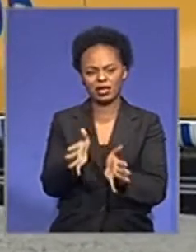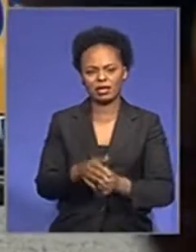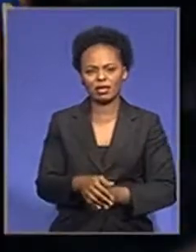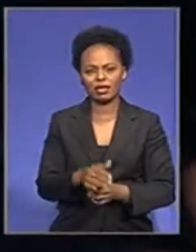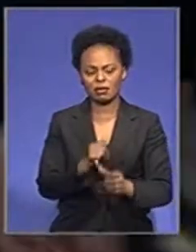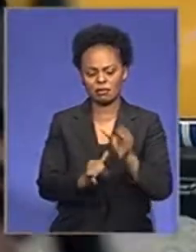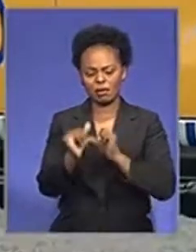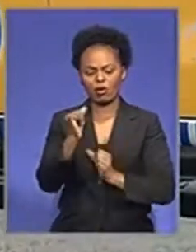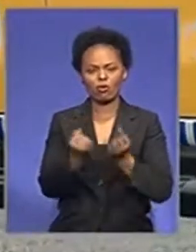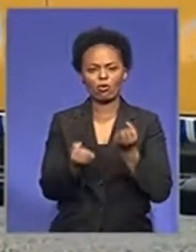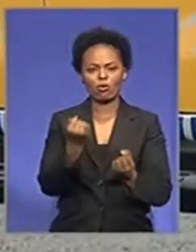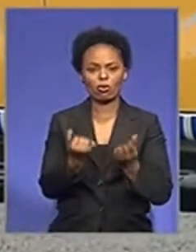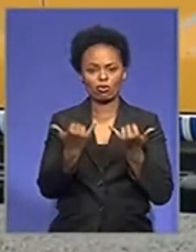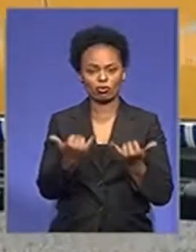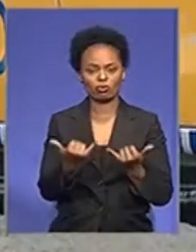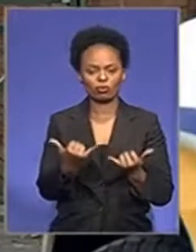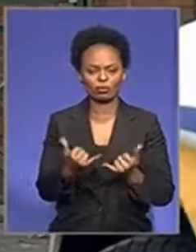gape kgorotsheko le kgono